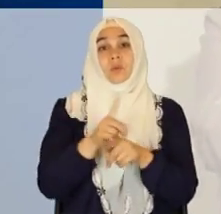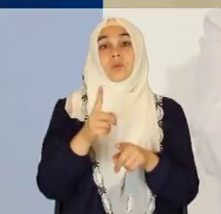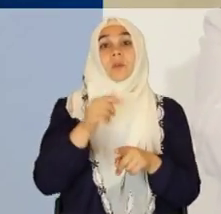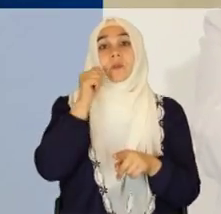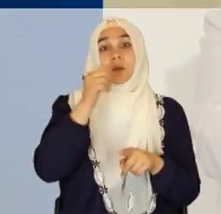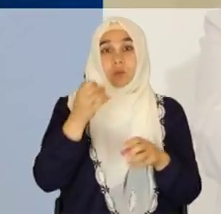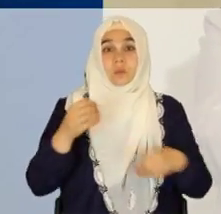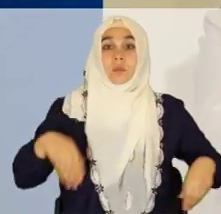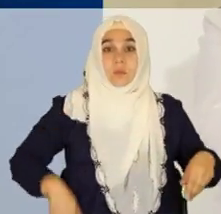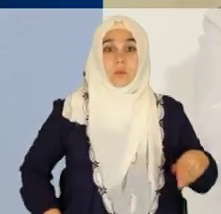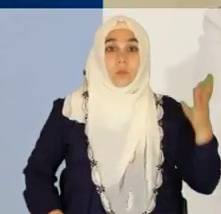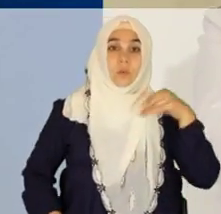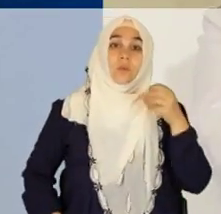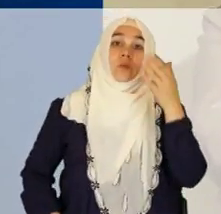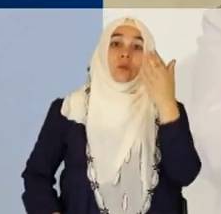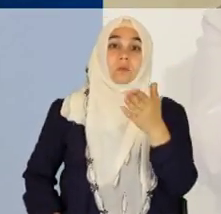yana uzatadi.